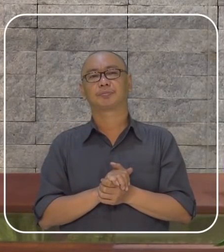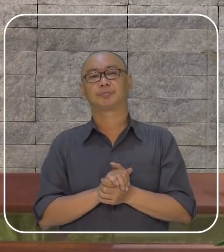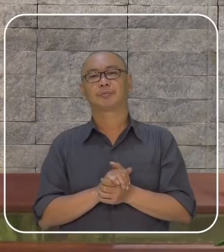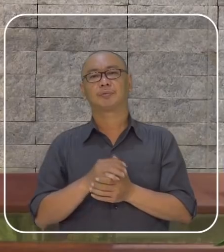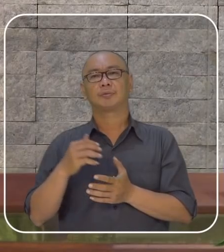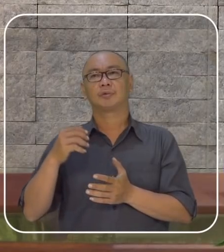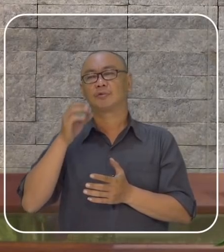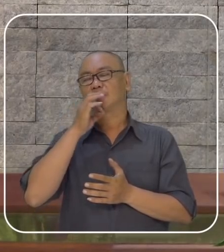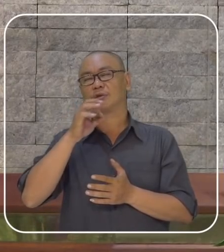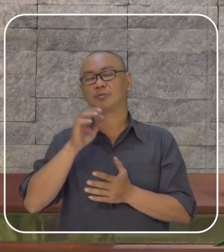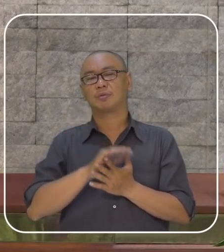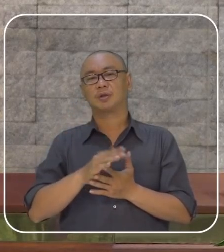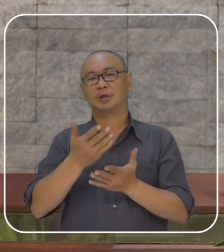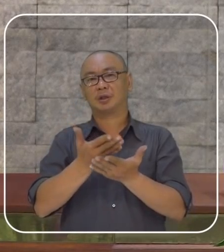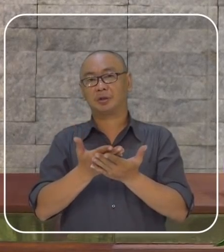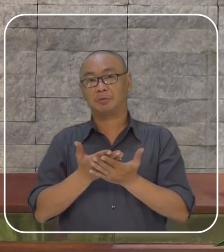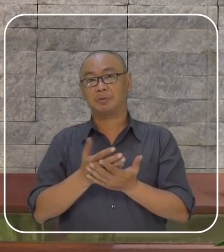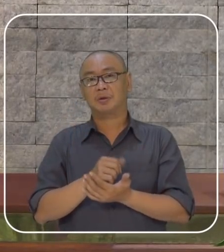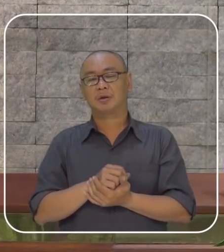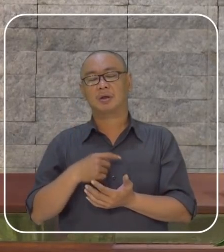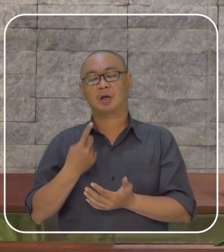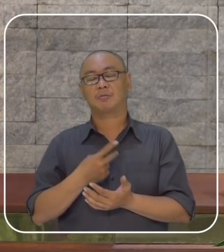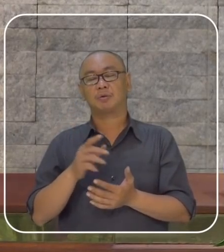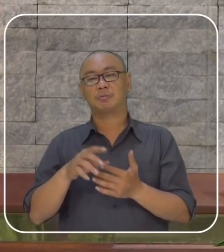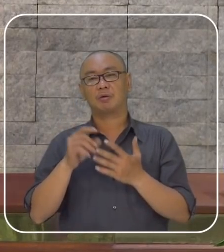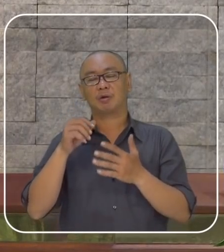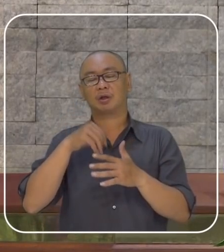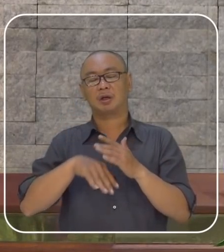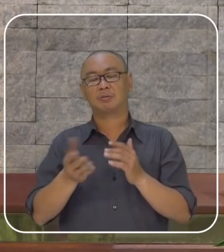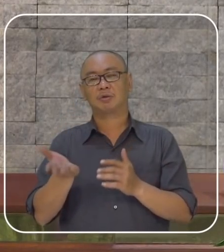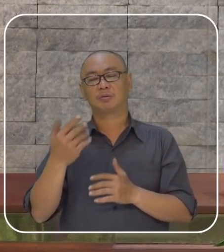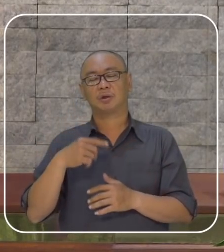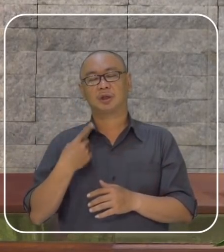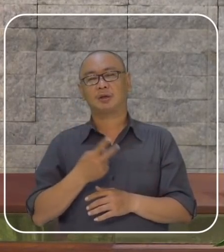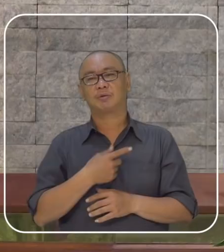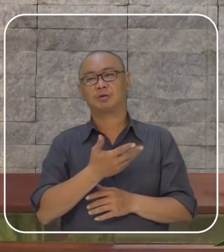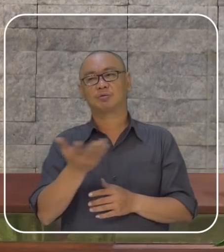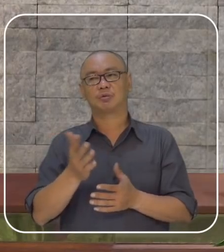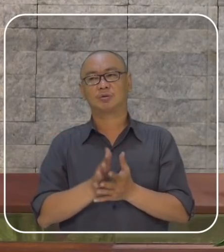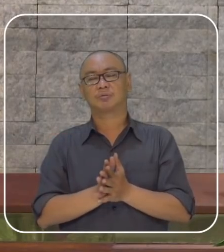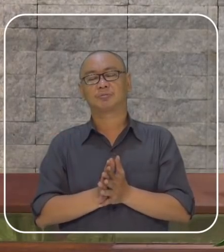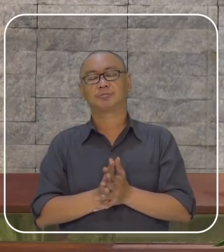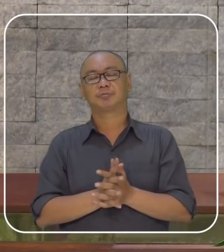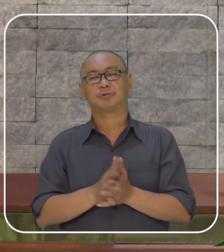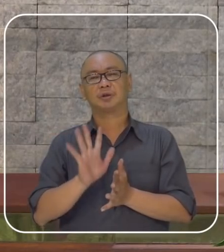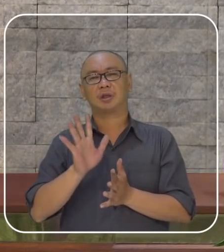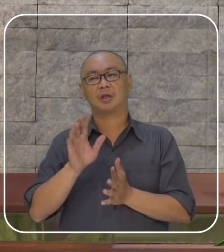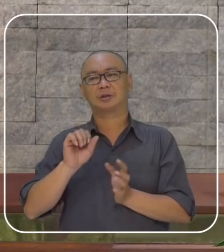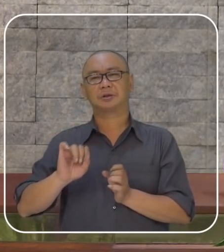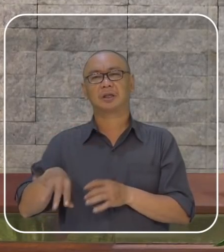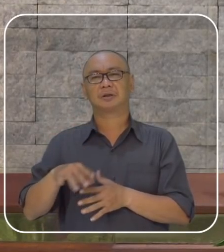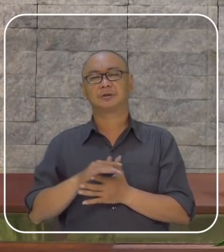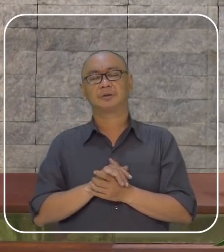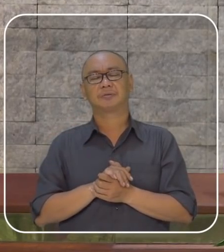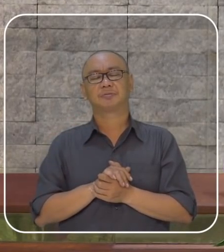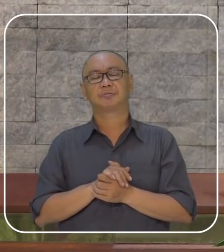maka firman yang kami terima ketika kami bawa dalam kehidupan kami, semuanya itu tidak akan pernah sia-sia. Sebaliknya